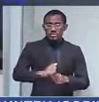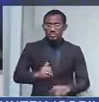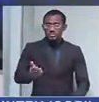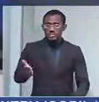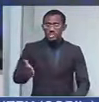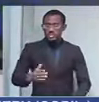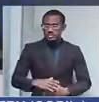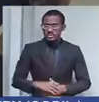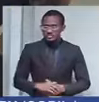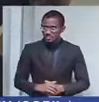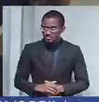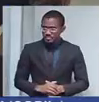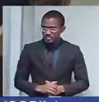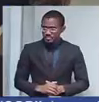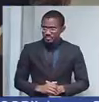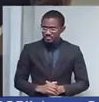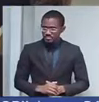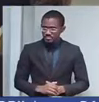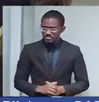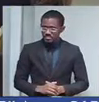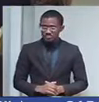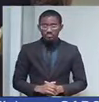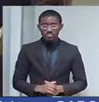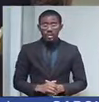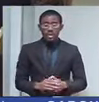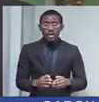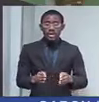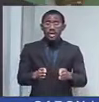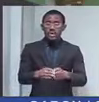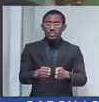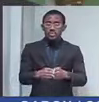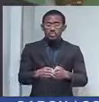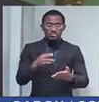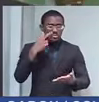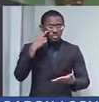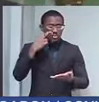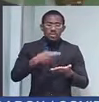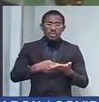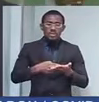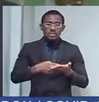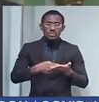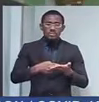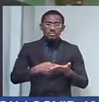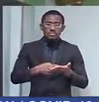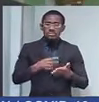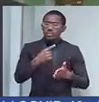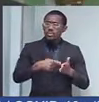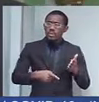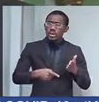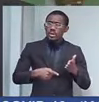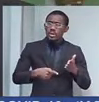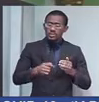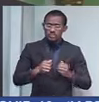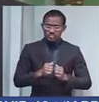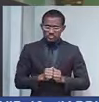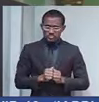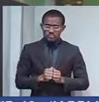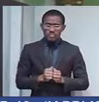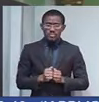Bomba. Cette rencontre part d'un constat. Le SOSUP, qui est désormais opérationnel,